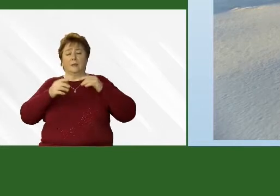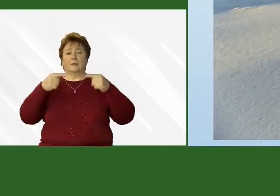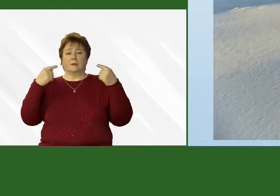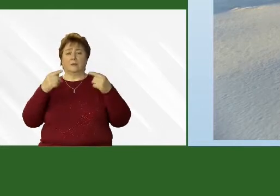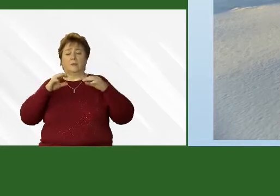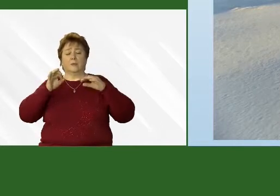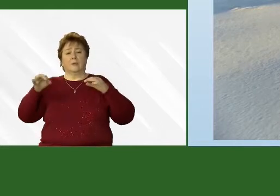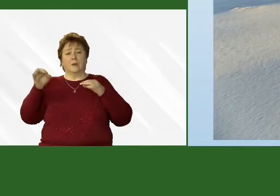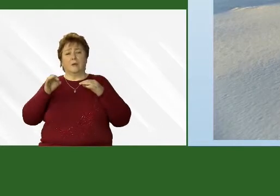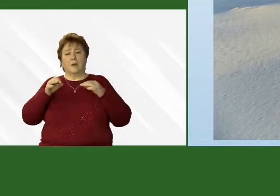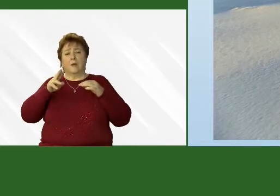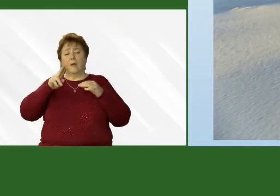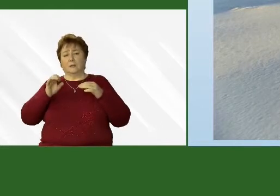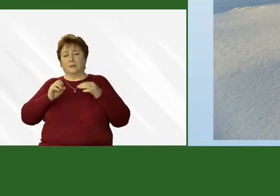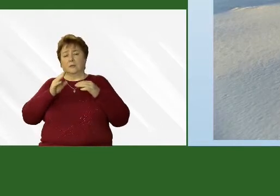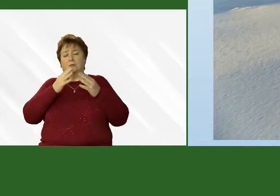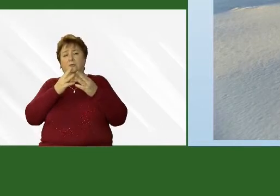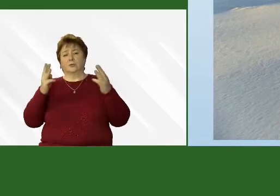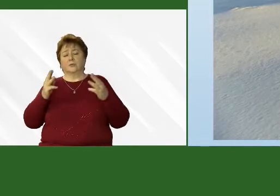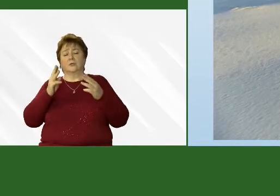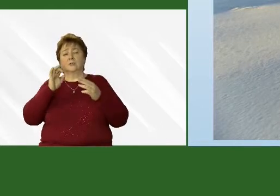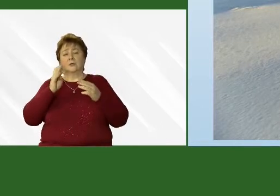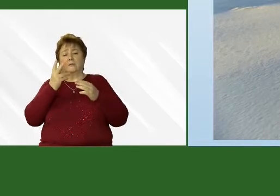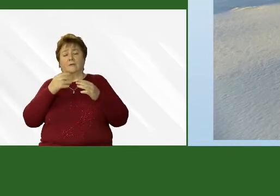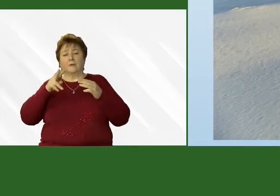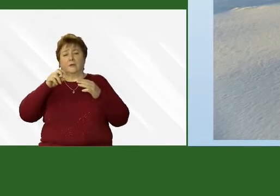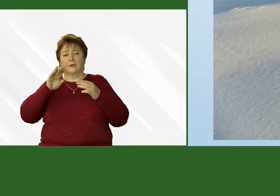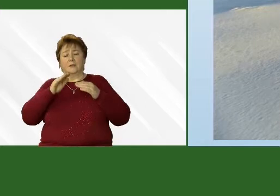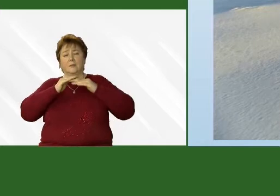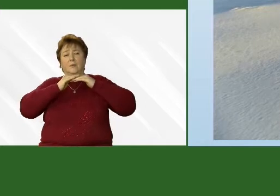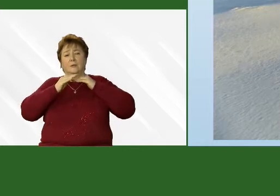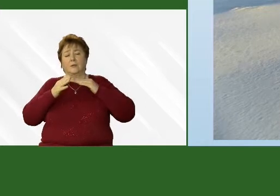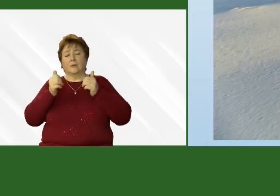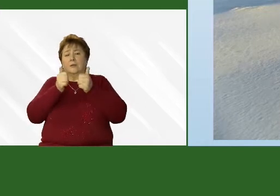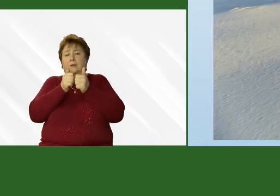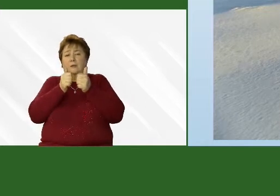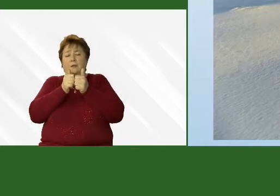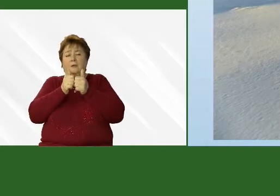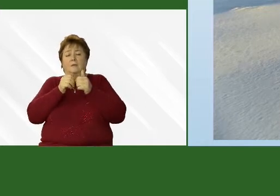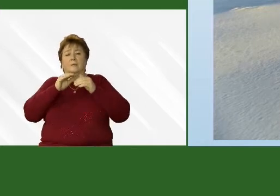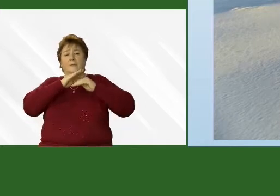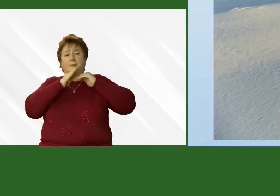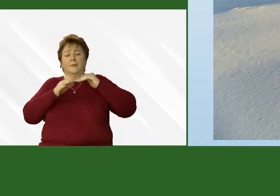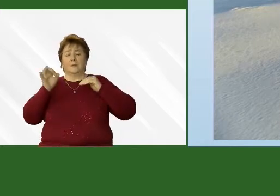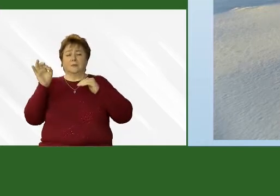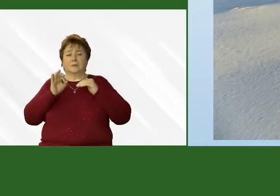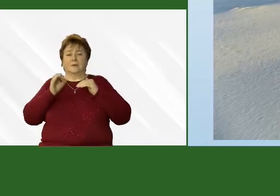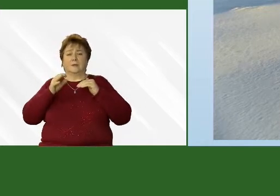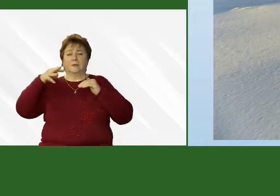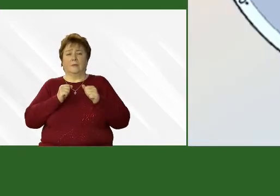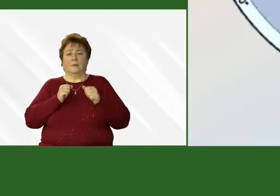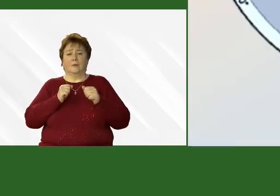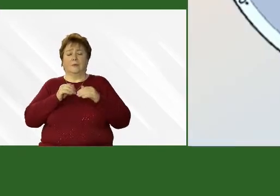крупных островах в полярных широтах. Шельфовый ледник – ледник, покрывающий прилегающие к материку острова и